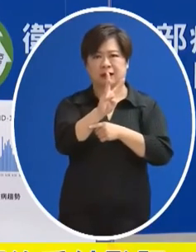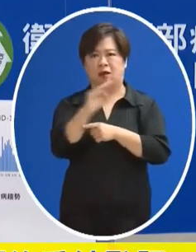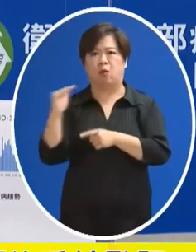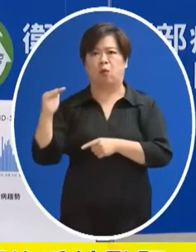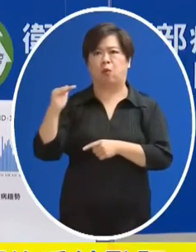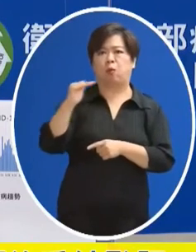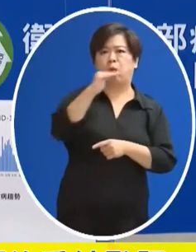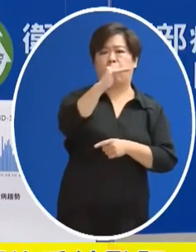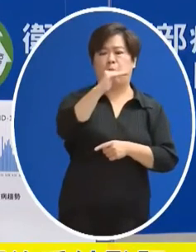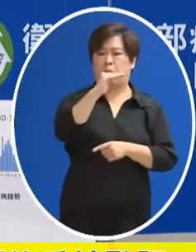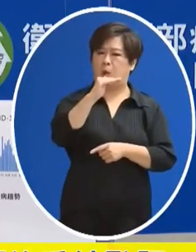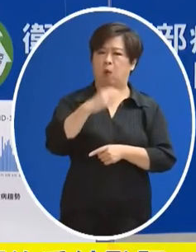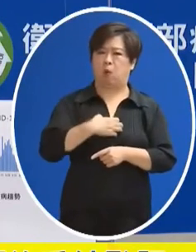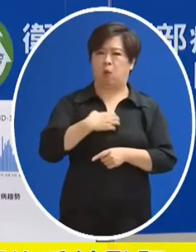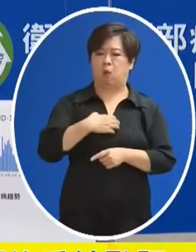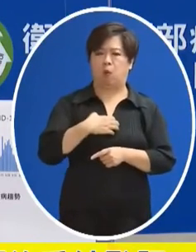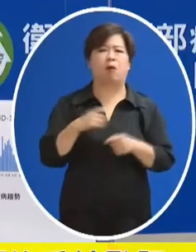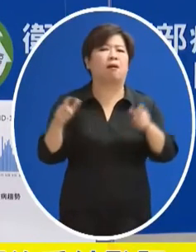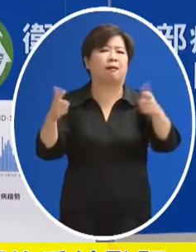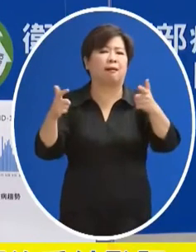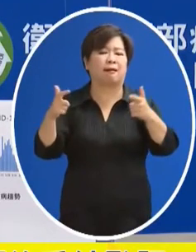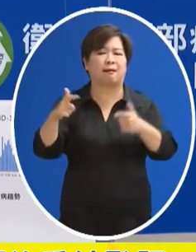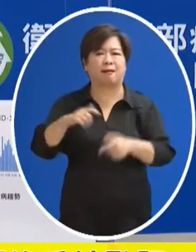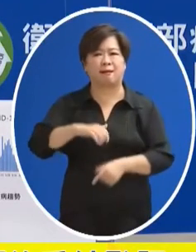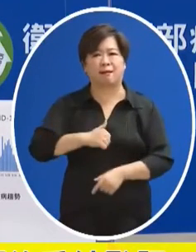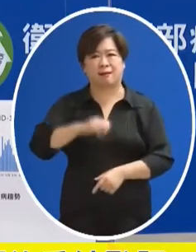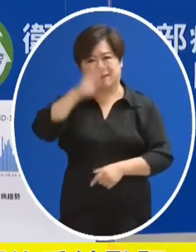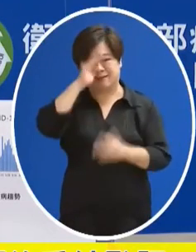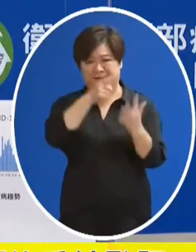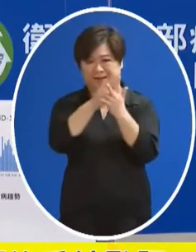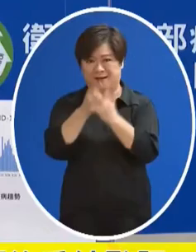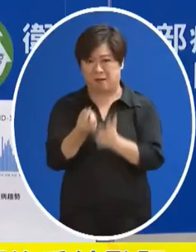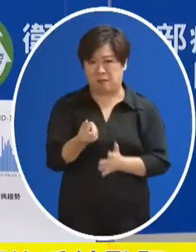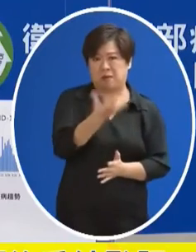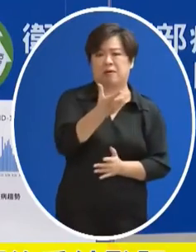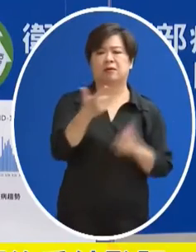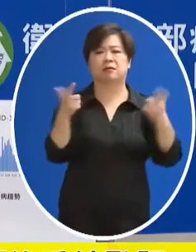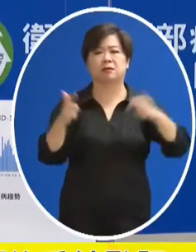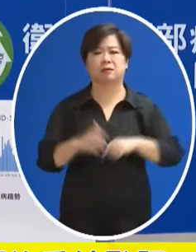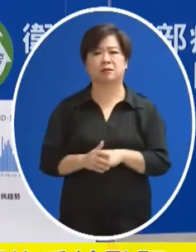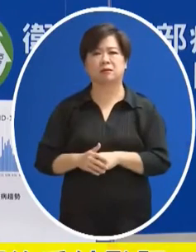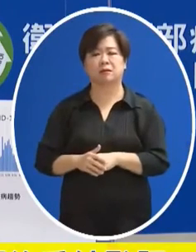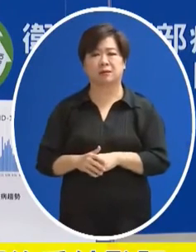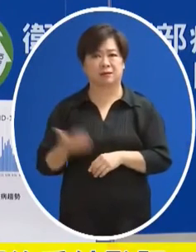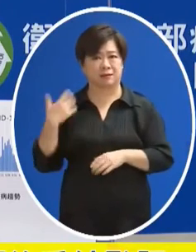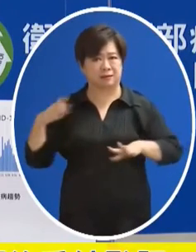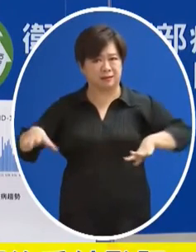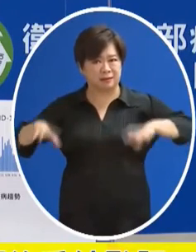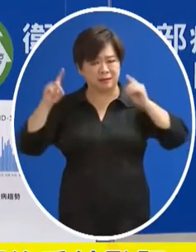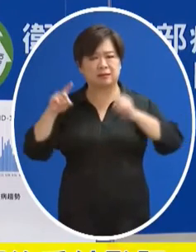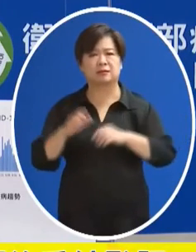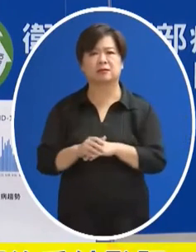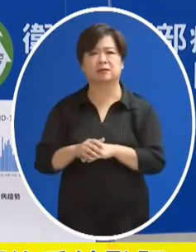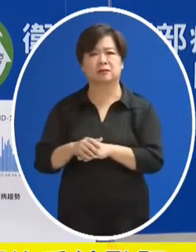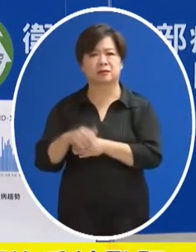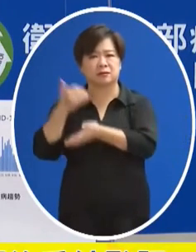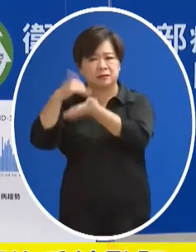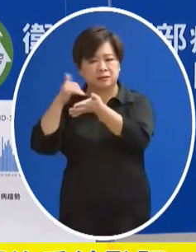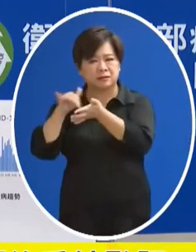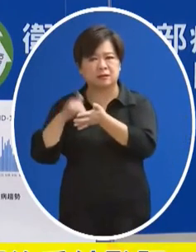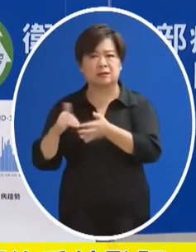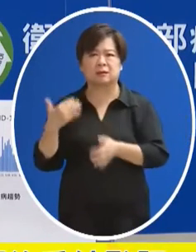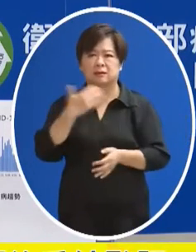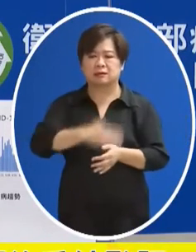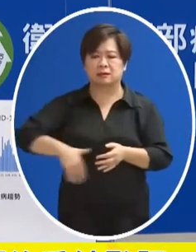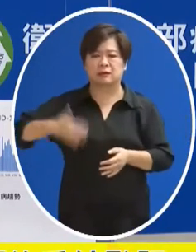了多少倍，没有，好，确诊没有那么多。OK， 那是在整体里面，一开始在攻击的时候，当然都对于好